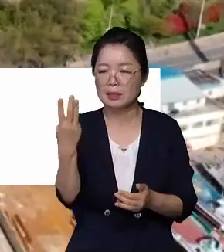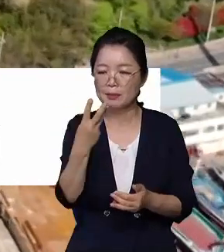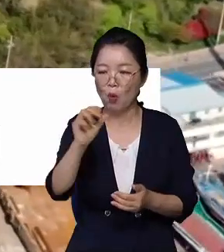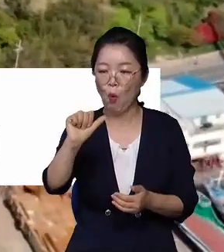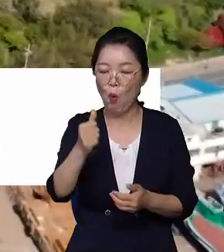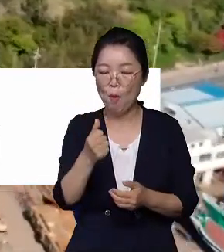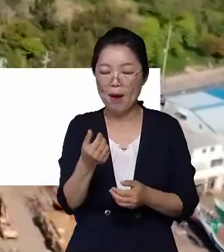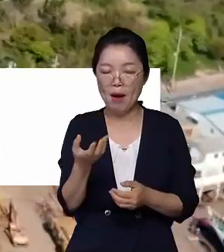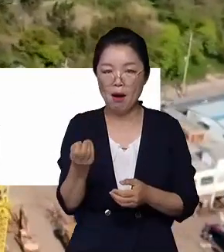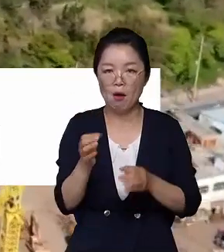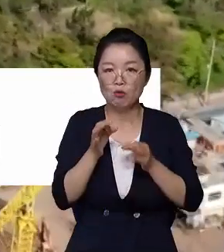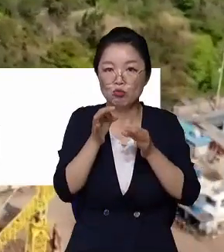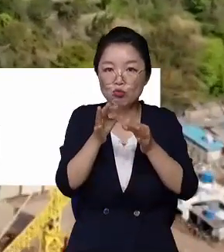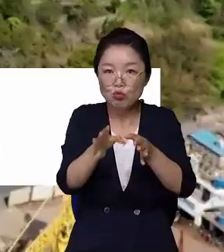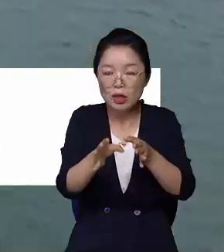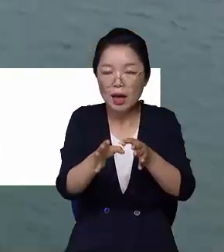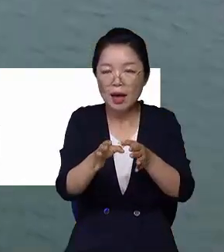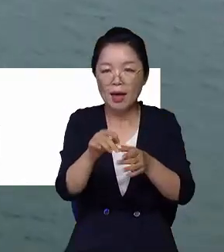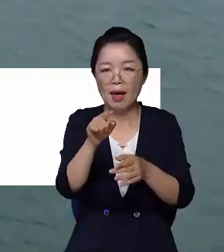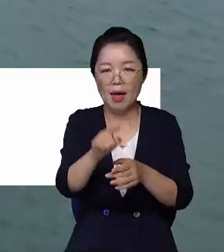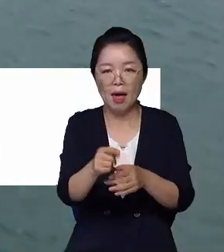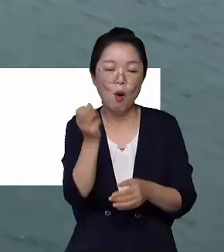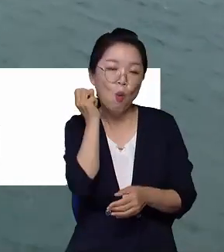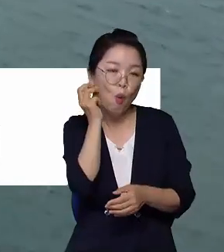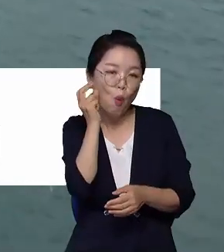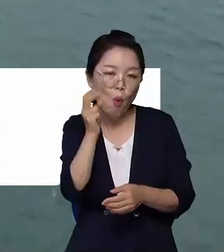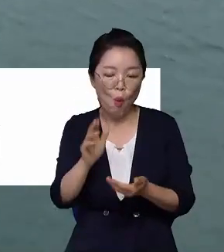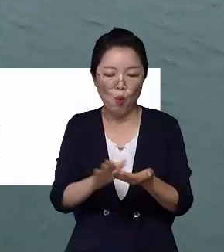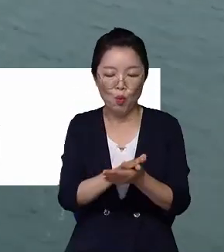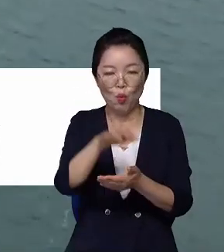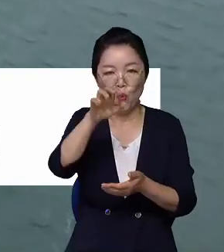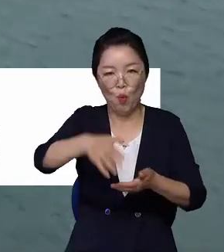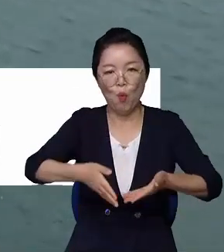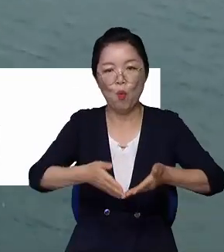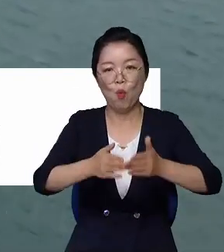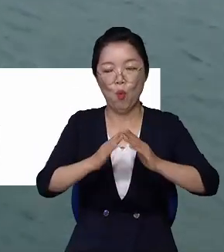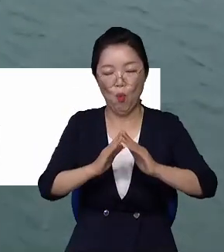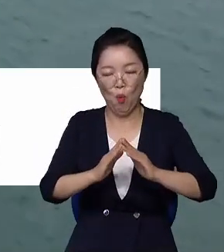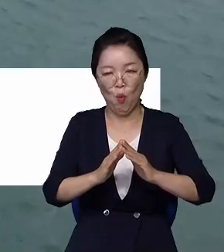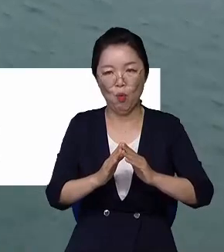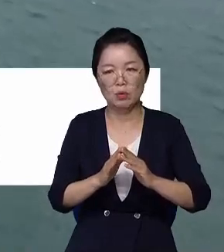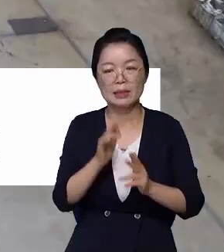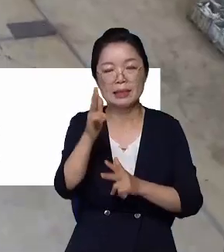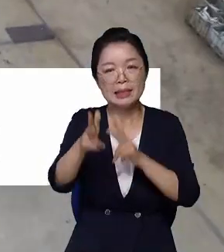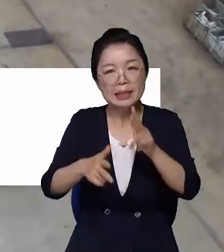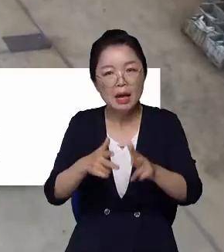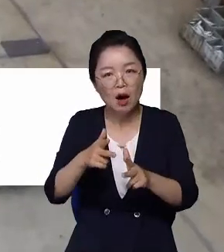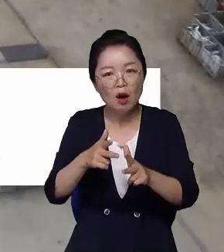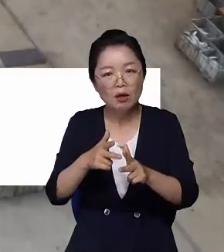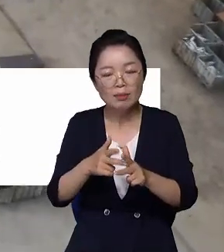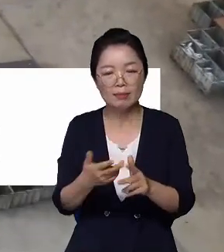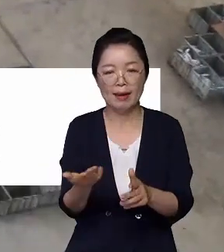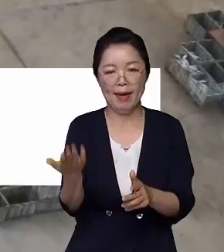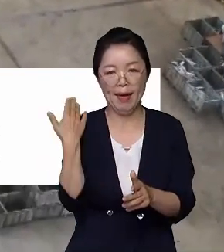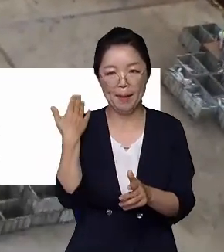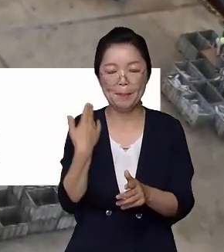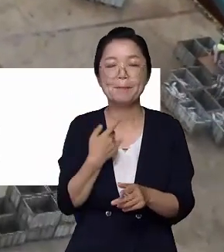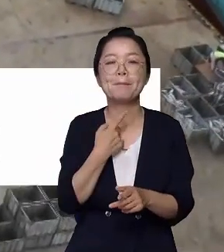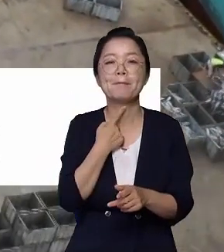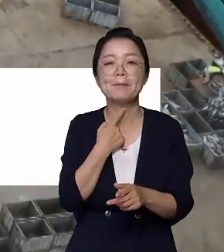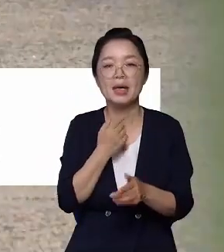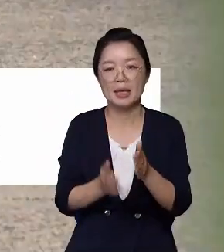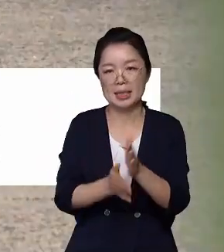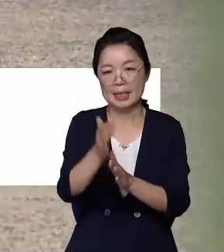투입해 대형 컨벤션과 5성급 호텔, 리조트를 건립하는 유원지 조성 사업은 전임 김종식 시장 때